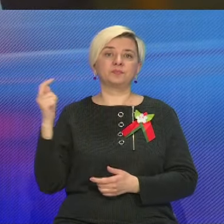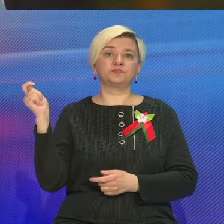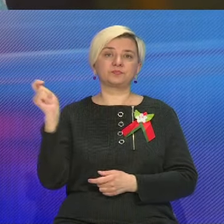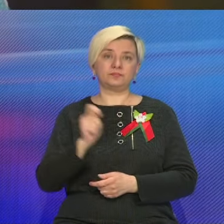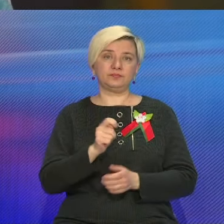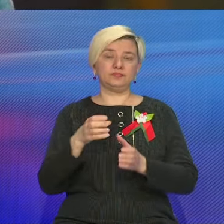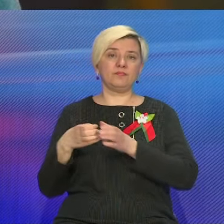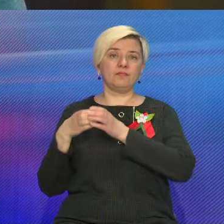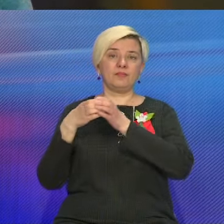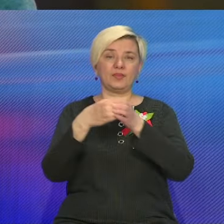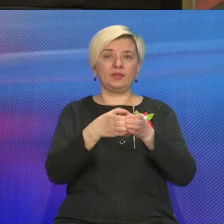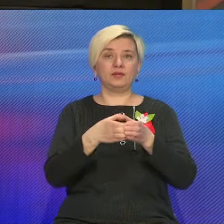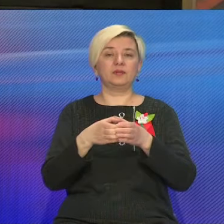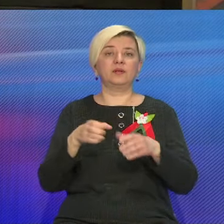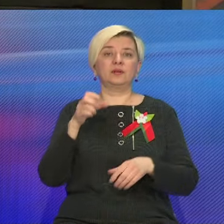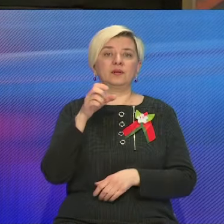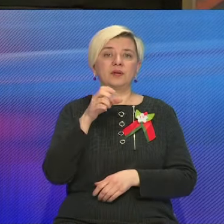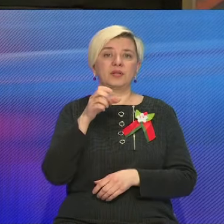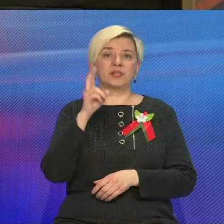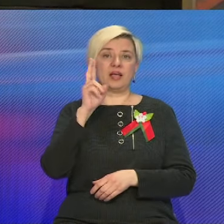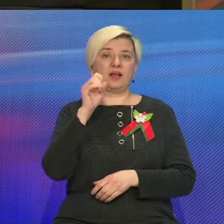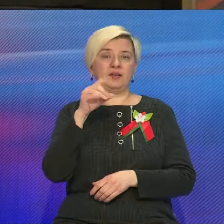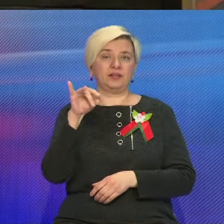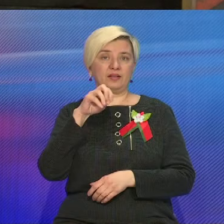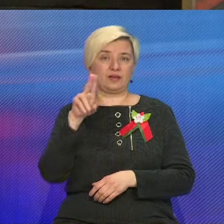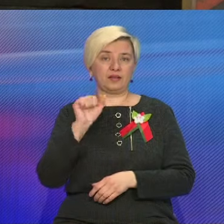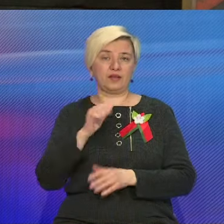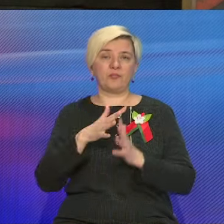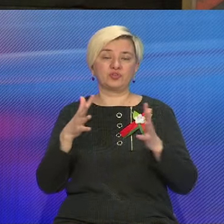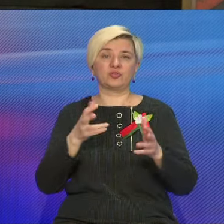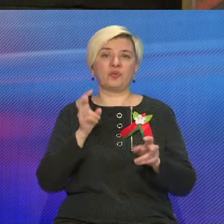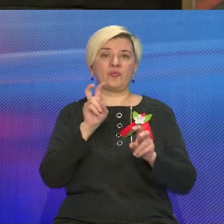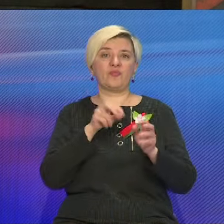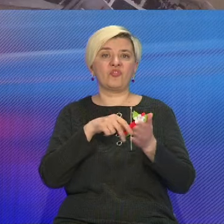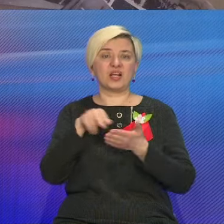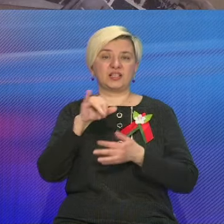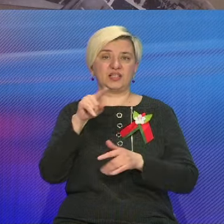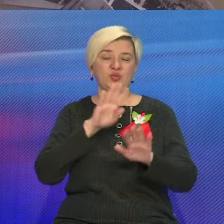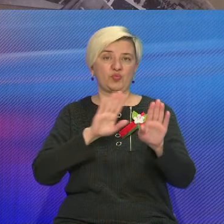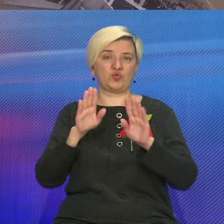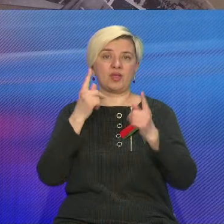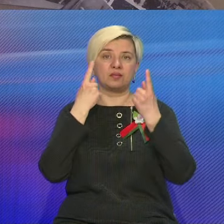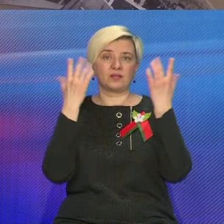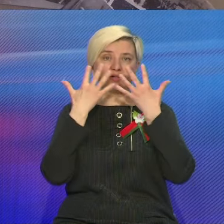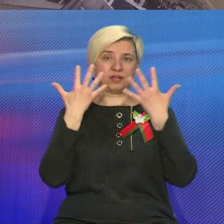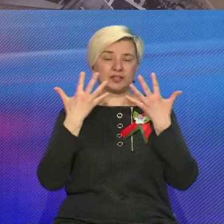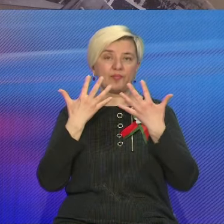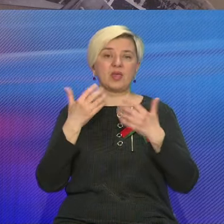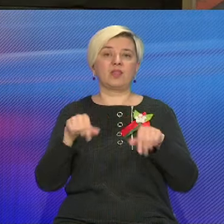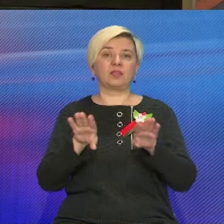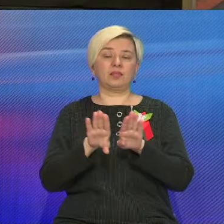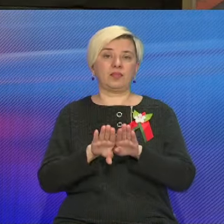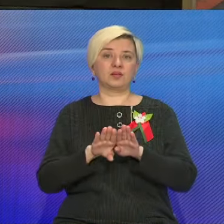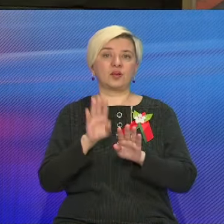делегация коллег из Калининграда. Большинство из них выходило из этого музея со слезами на глазах. Также наш музей посещает очень